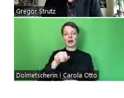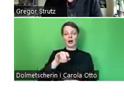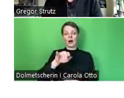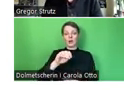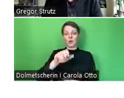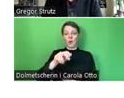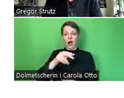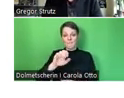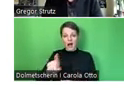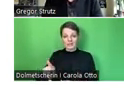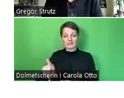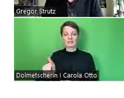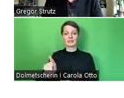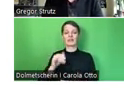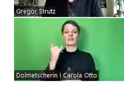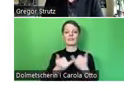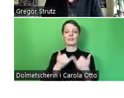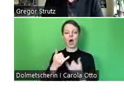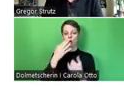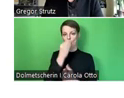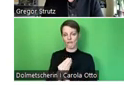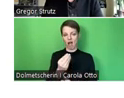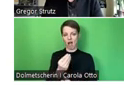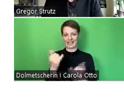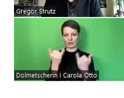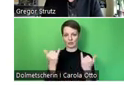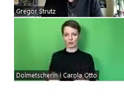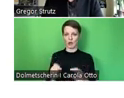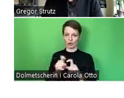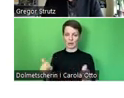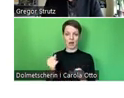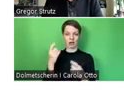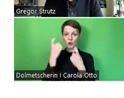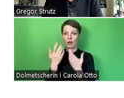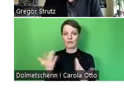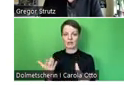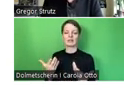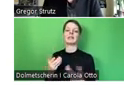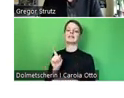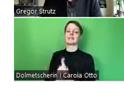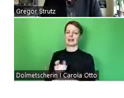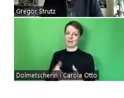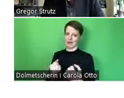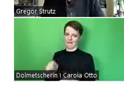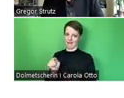beim Fraunhofer Institut auch für das Thema digitale Barrierefreiheit steht. Genau.